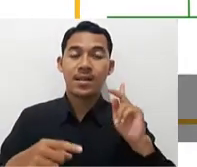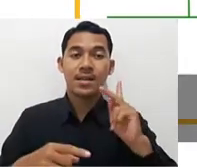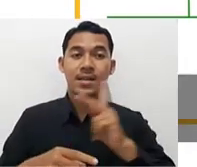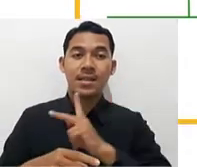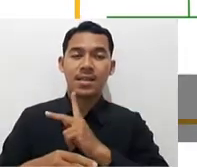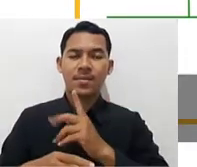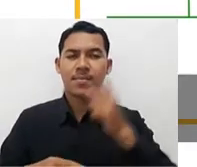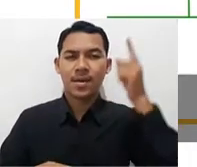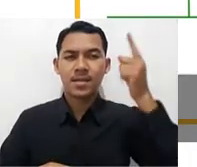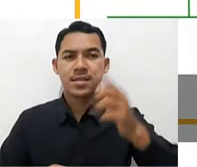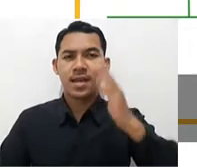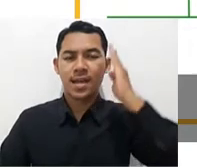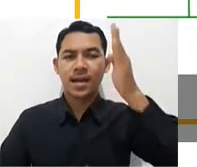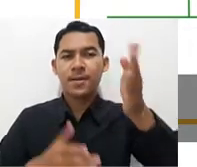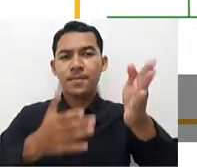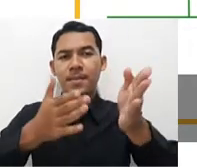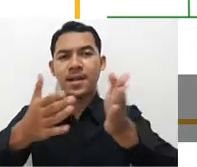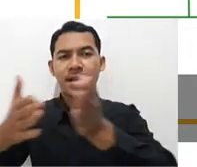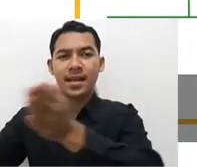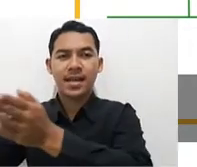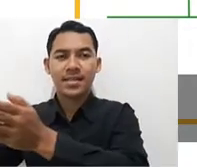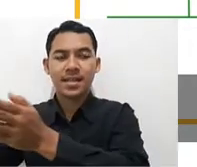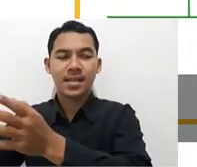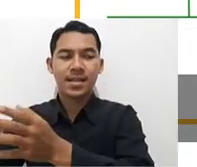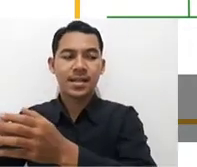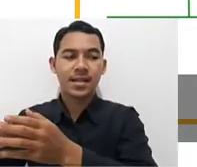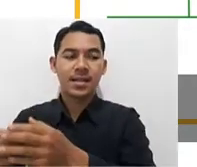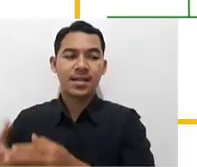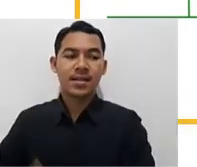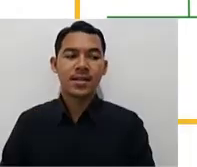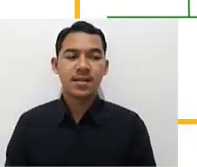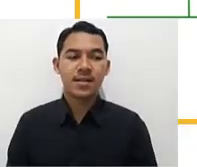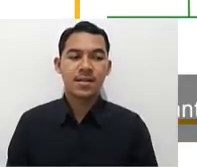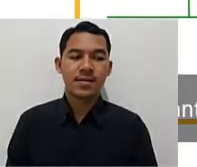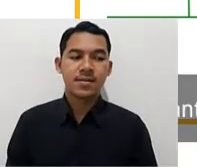gimana tuh, dia bakal bergeser kan, dia bakal bergeser gitu tuh. Nah,